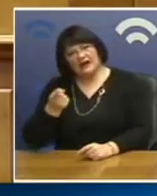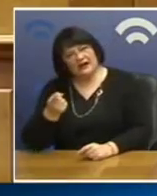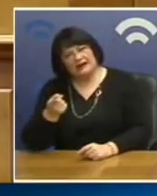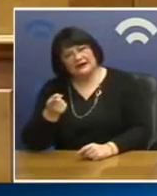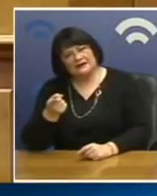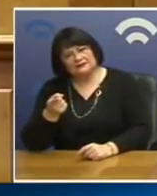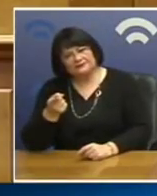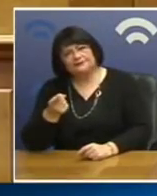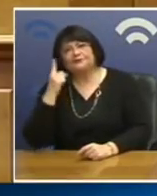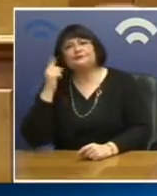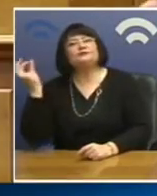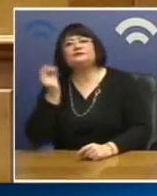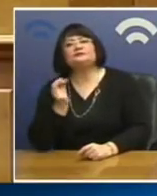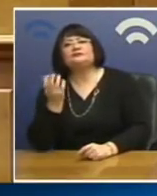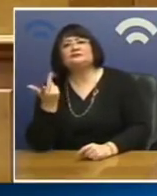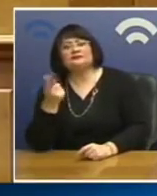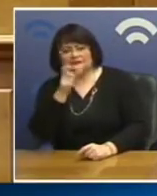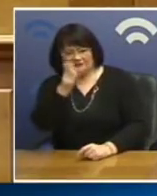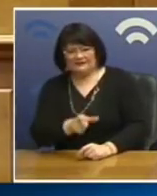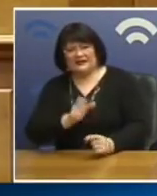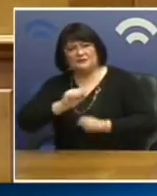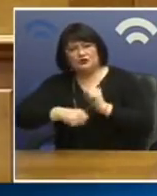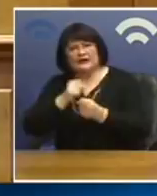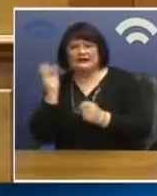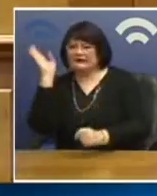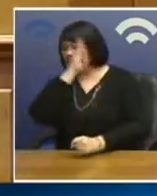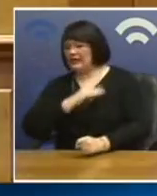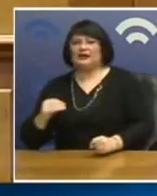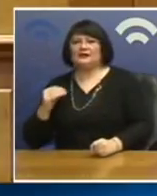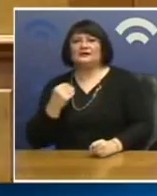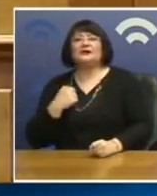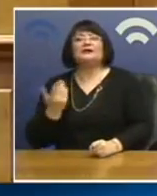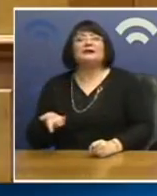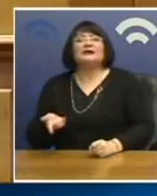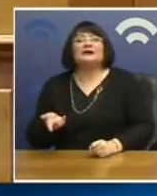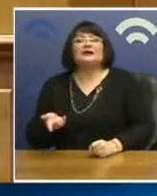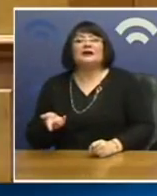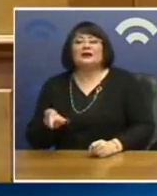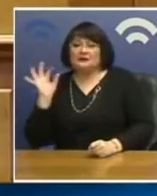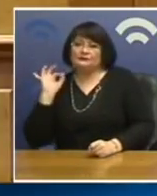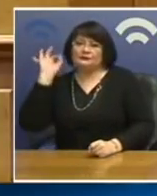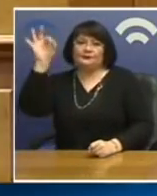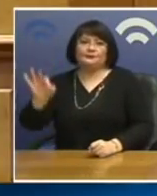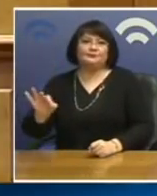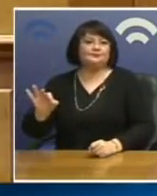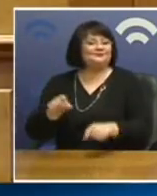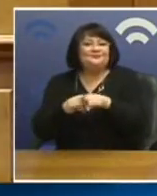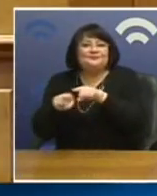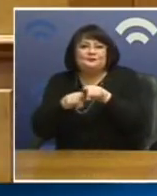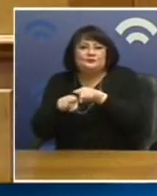εύλογα στα μάτια της κοινής γνώμης, όσο και αν προσπαθήσατε να το κρύψετε, ότι τελικά ο σκοπός σας κάθε άλλο παρά είχε να κάνει με